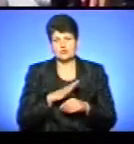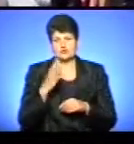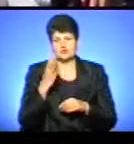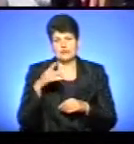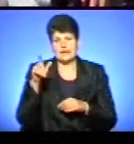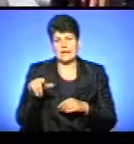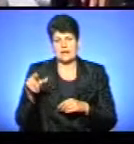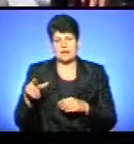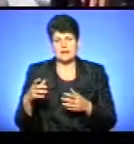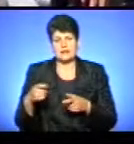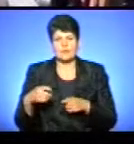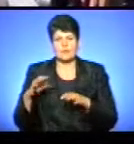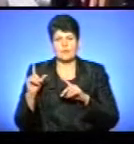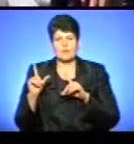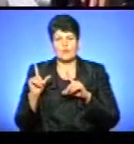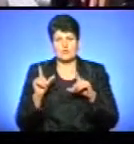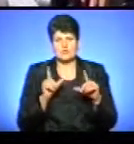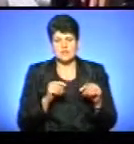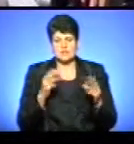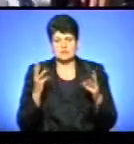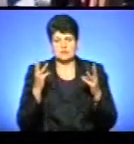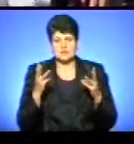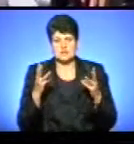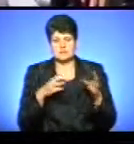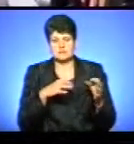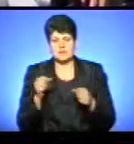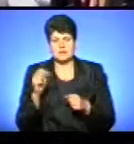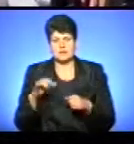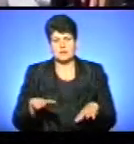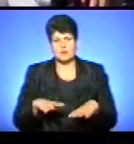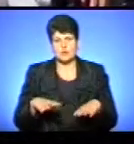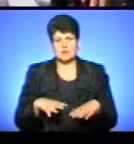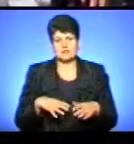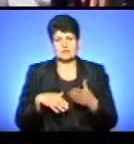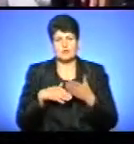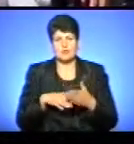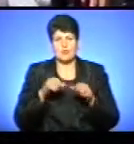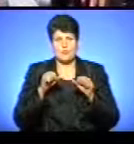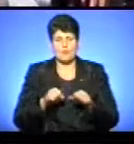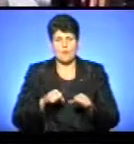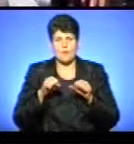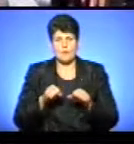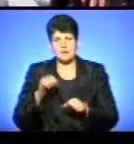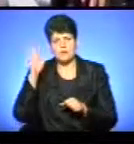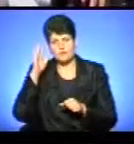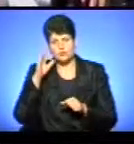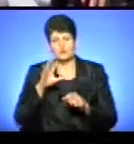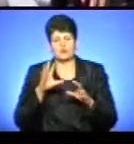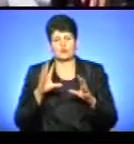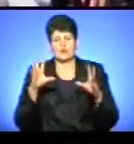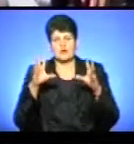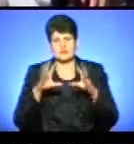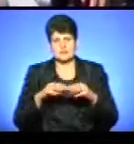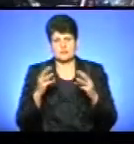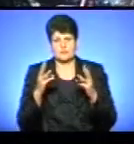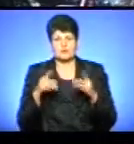рятувальники, які, приїжджаючи на пожежу, розпрягали коней і за допомогою помпи помпали воду, якою гасили вогонь. Також